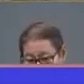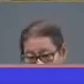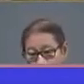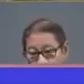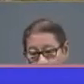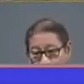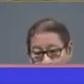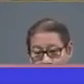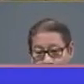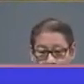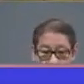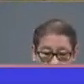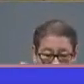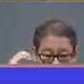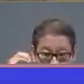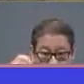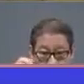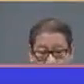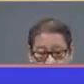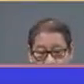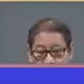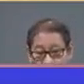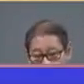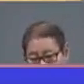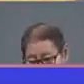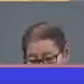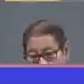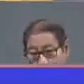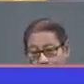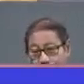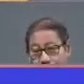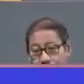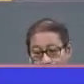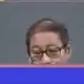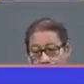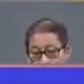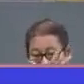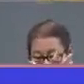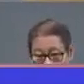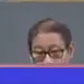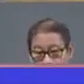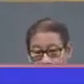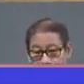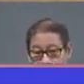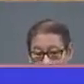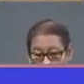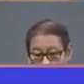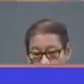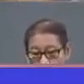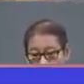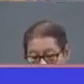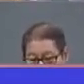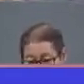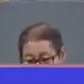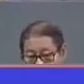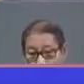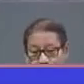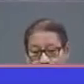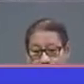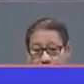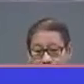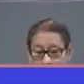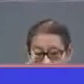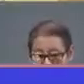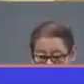นครกกว่างโจนะคะในช่วงวันที่ 1-30เมษายนที่ผ่านมาก็จะเป็นช่วงสงกรานต์ด้วยเนาะช่วงหน้าร้อน